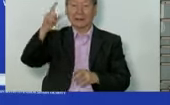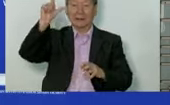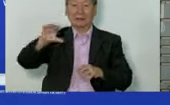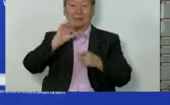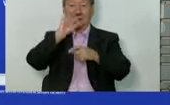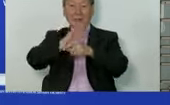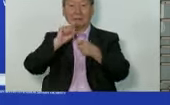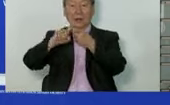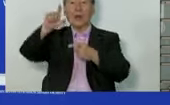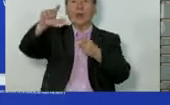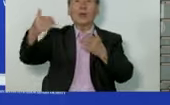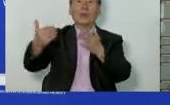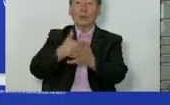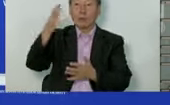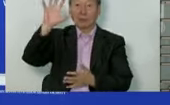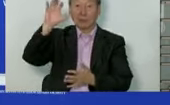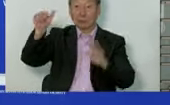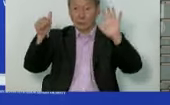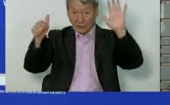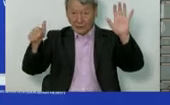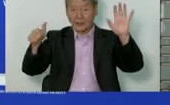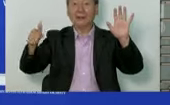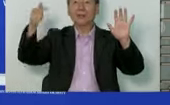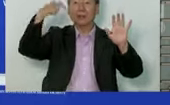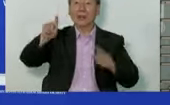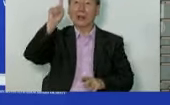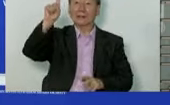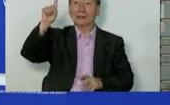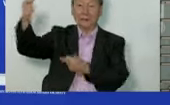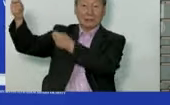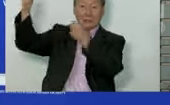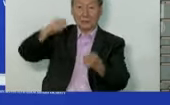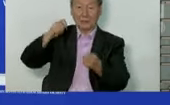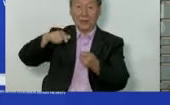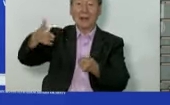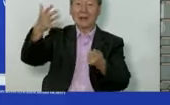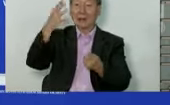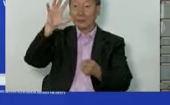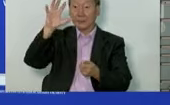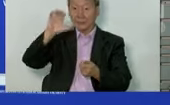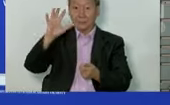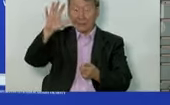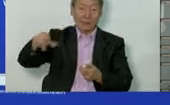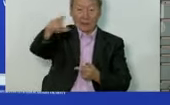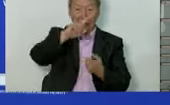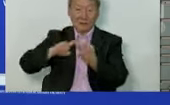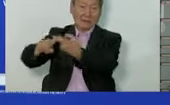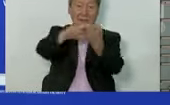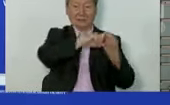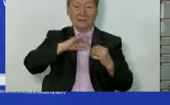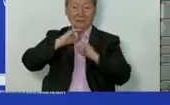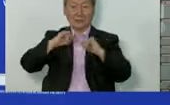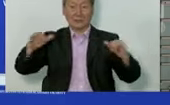1 случай. Среди новых 506 подтвержденных случаев 1 случай завозной и местных